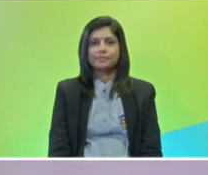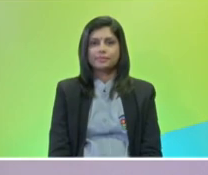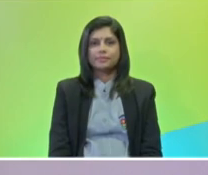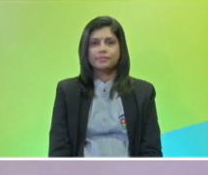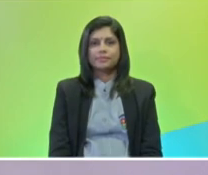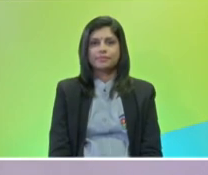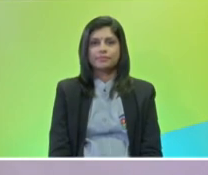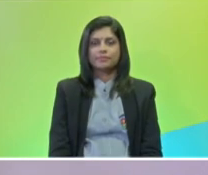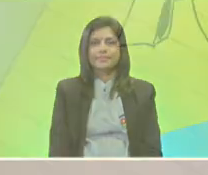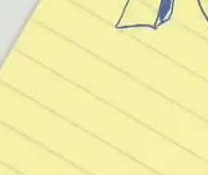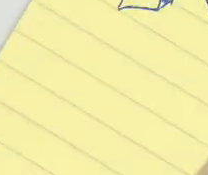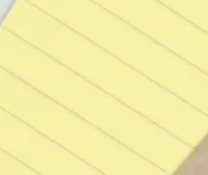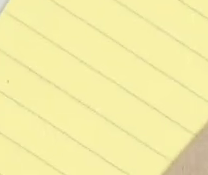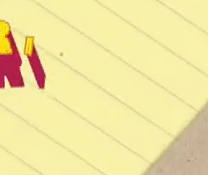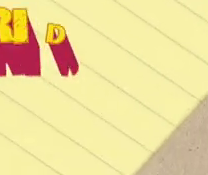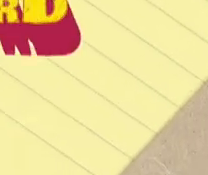sini sini sini sini sini sini